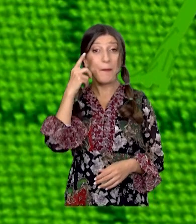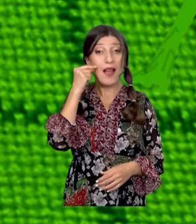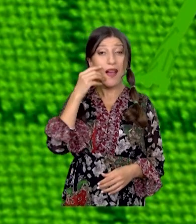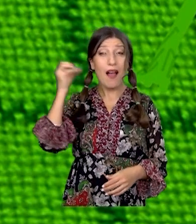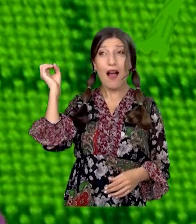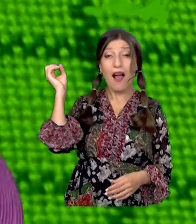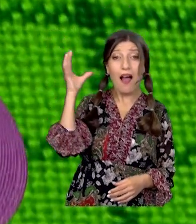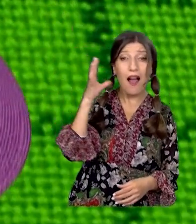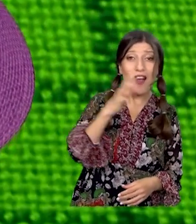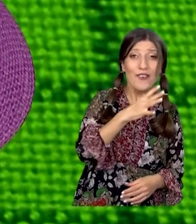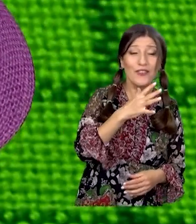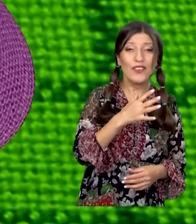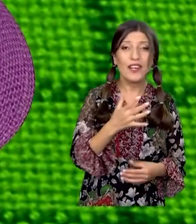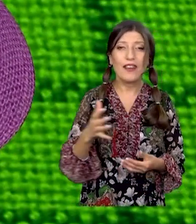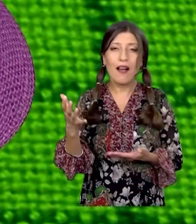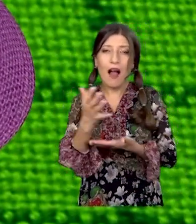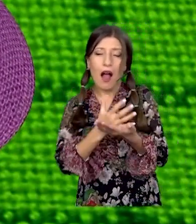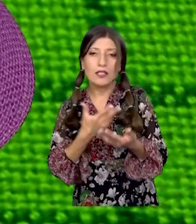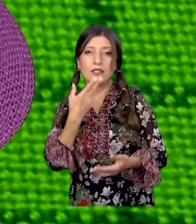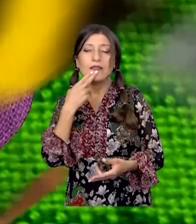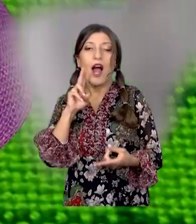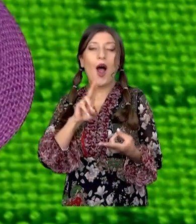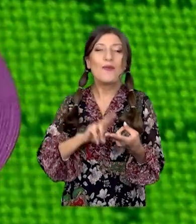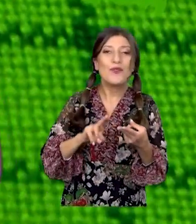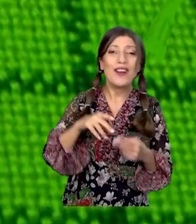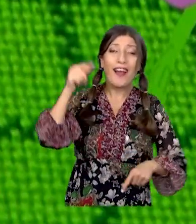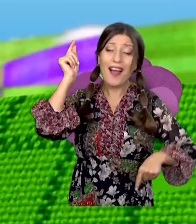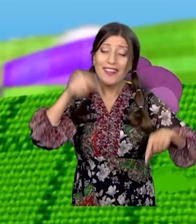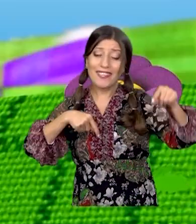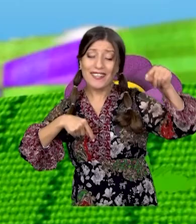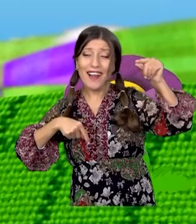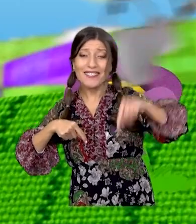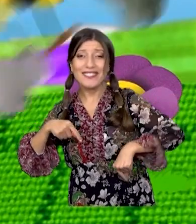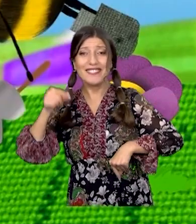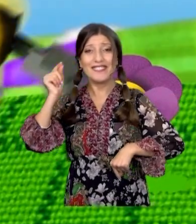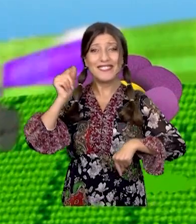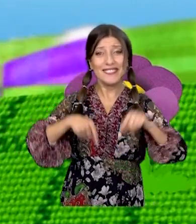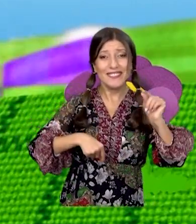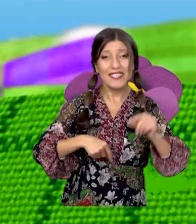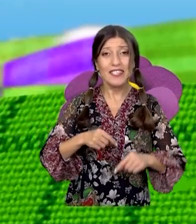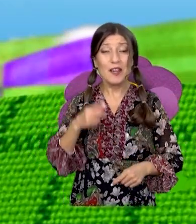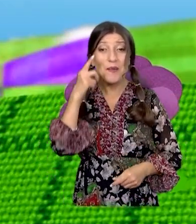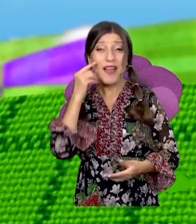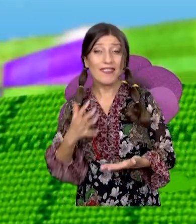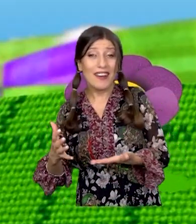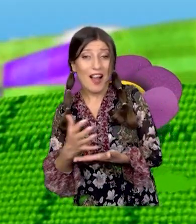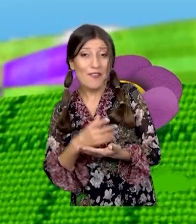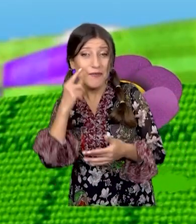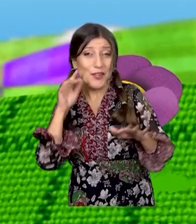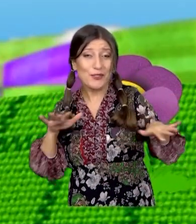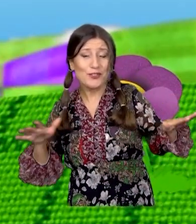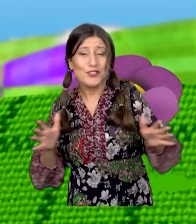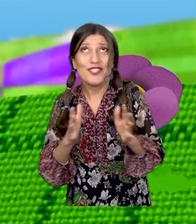մեղրը, արևից քաղաց համբույր, կաթիլ, կաթիլ, կաթիլ, կաթիլ, մեղրեն